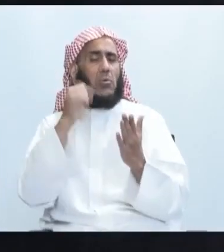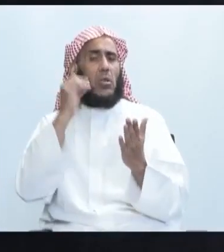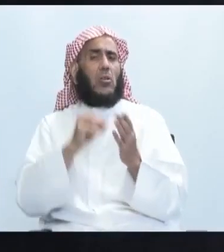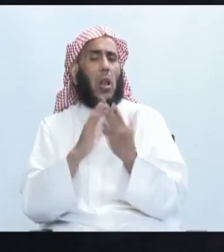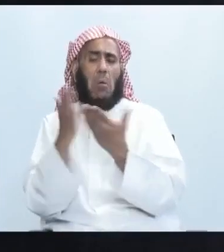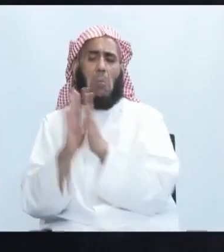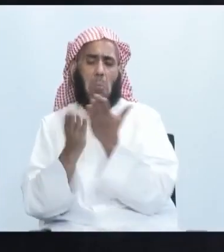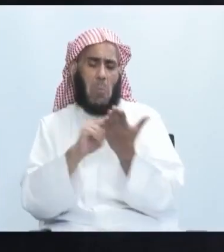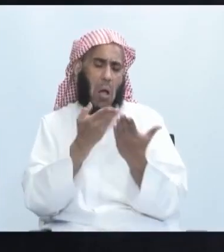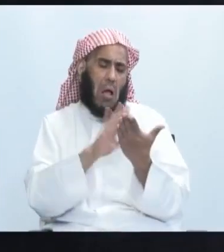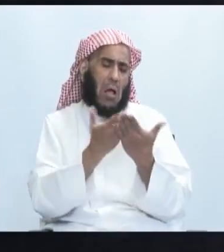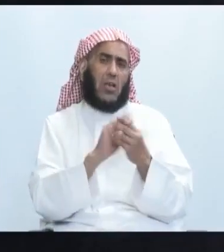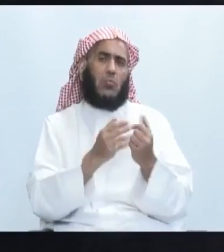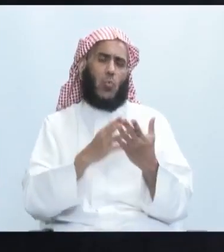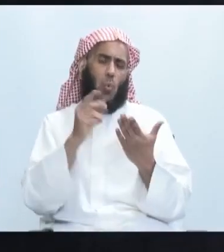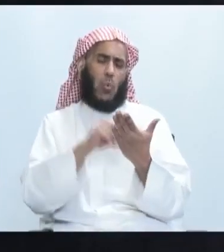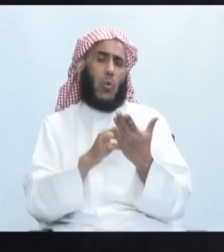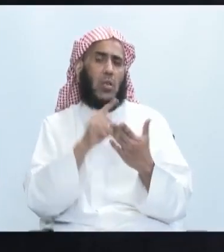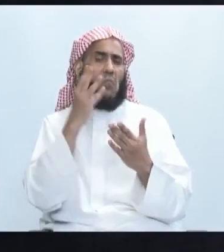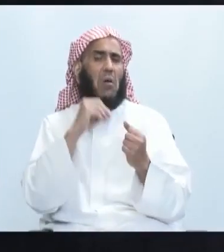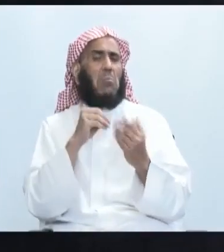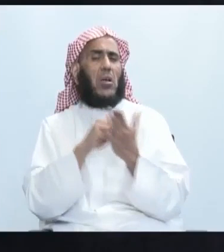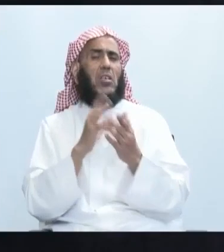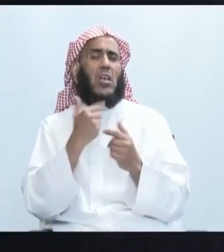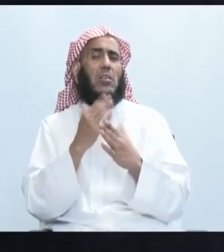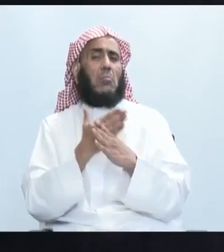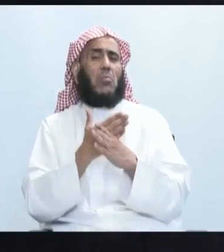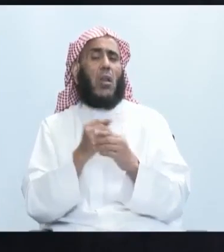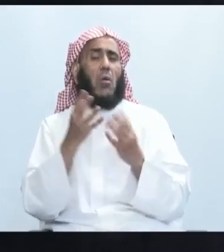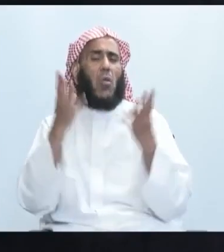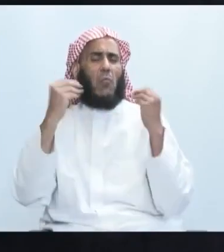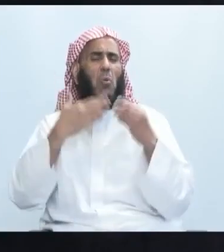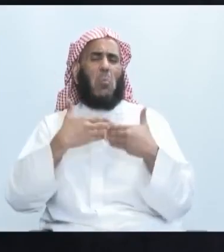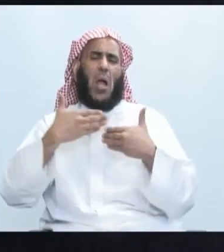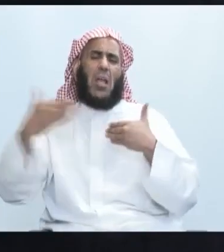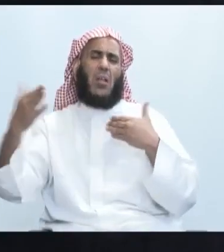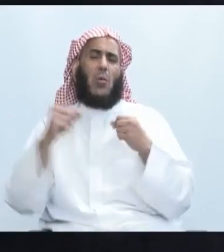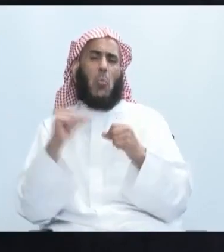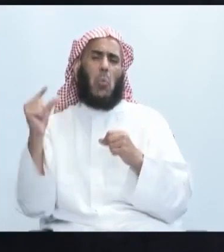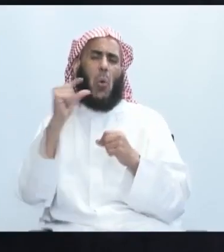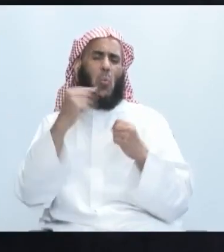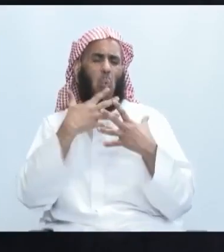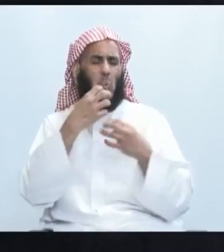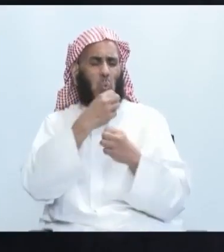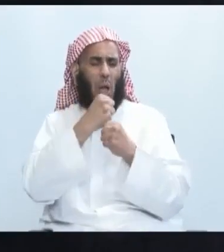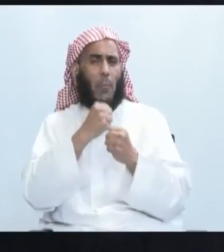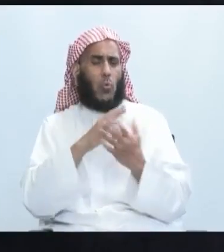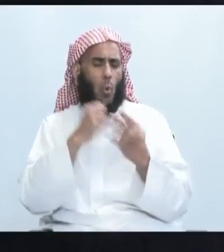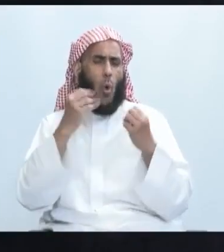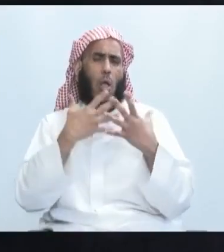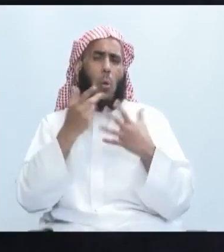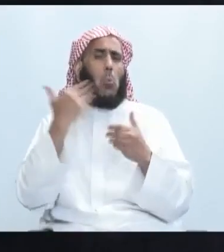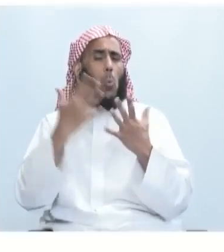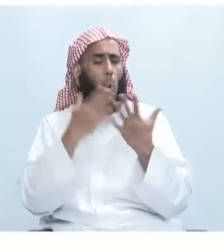معاجم للرجوع الى اغلب المصطلحات ولن تفهم اصلا شيء لان ايضا ثقافتك بعيده وايضا مصطلحاتك بعيده حتى مع شده قراءتك